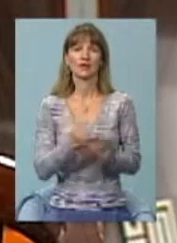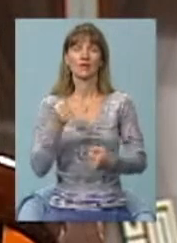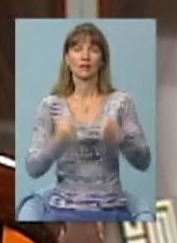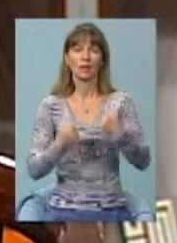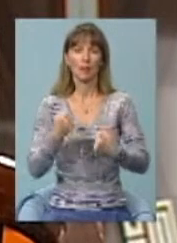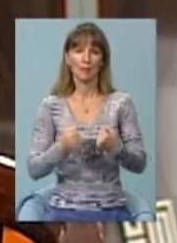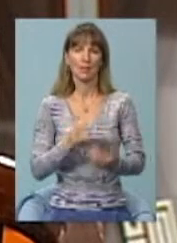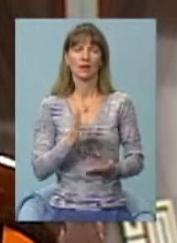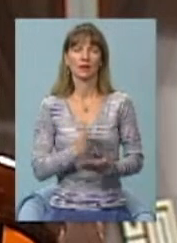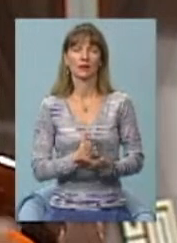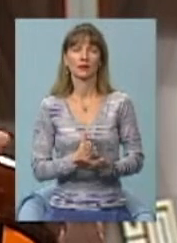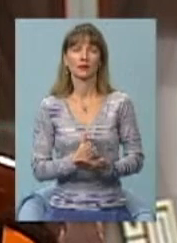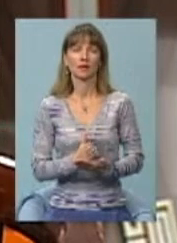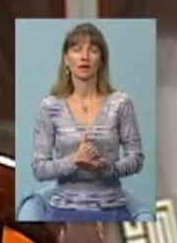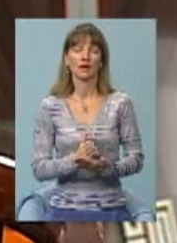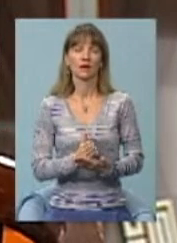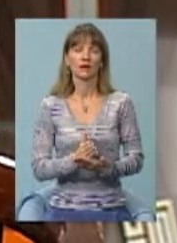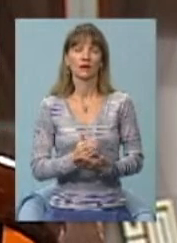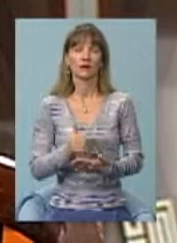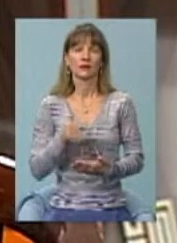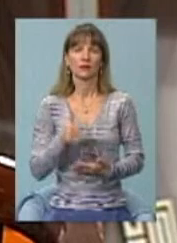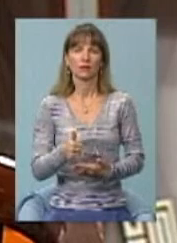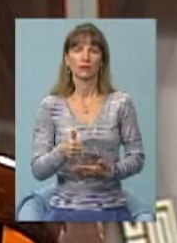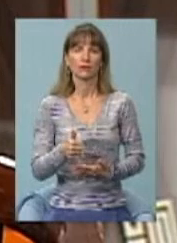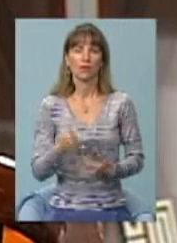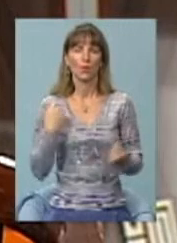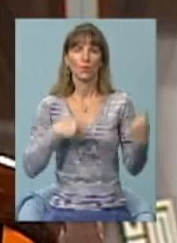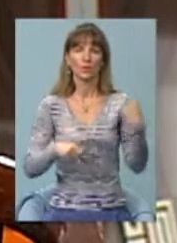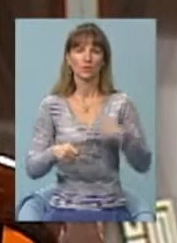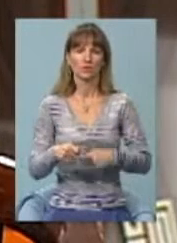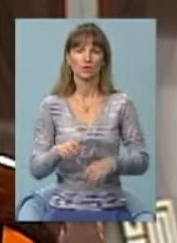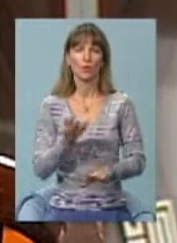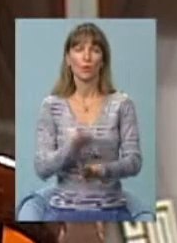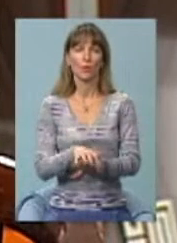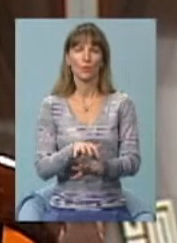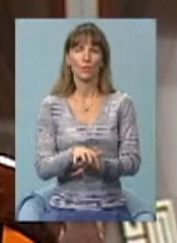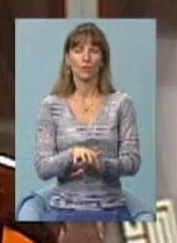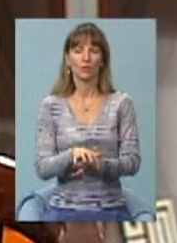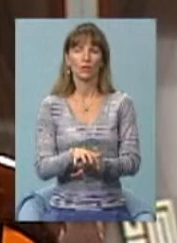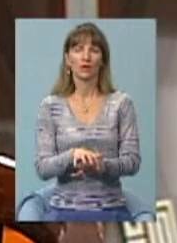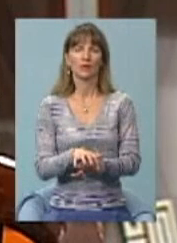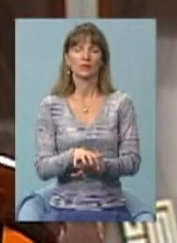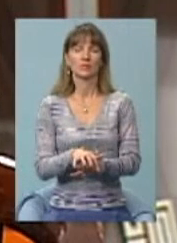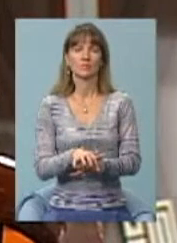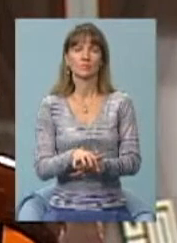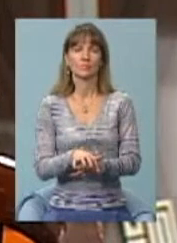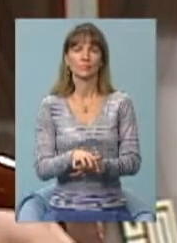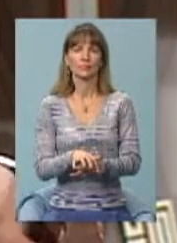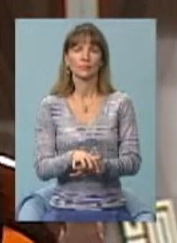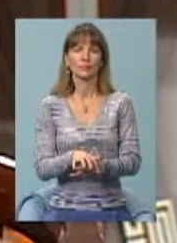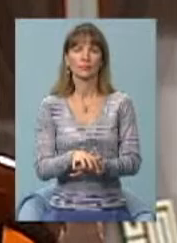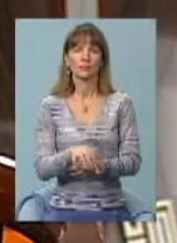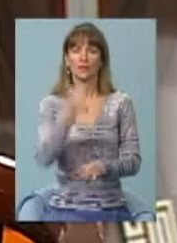є хороша одежа, обув, взуття.